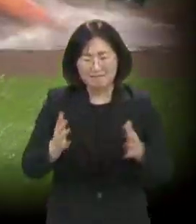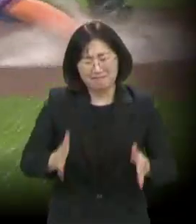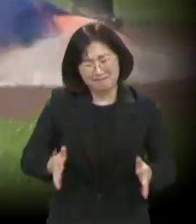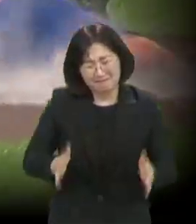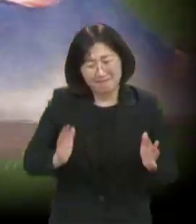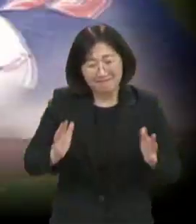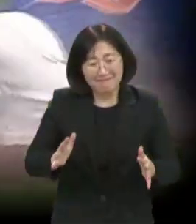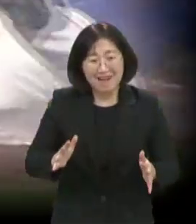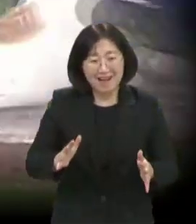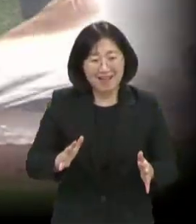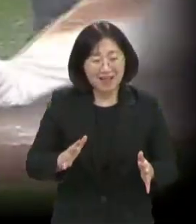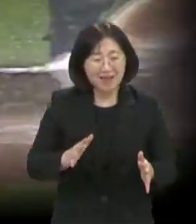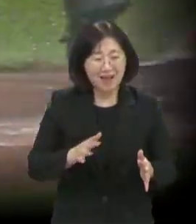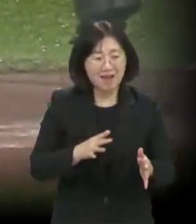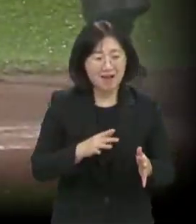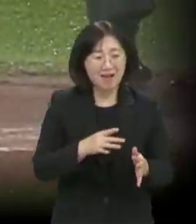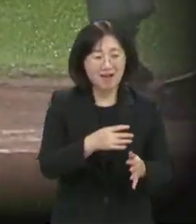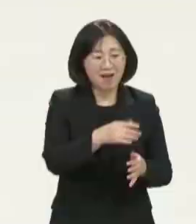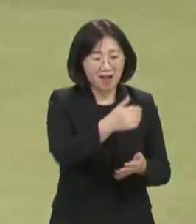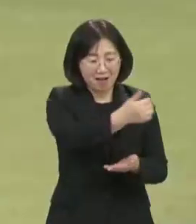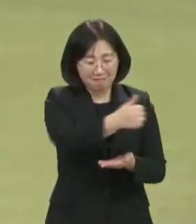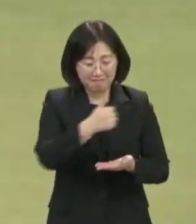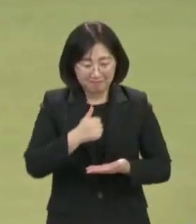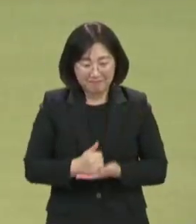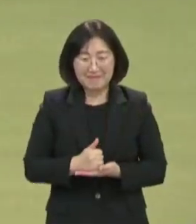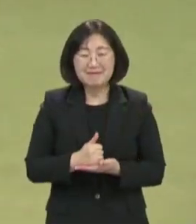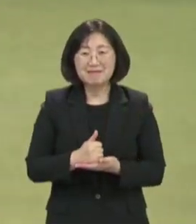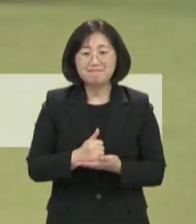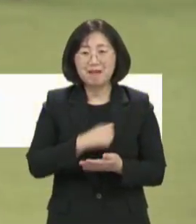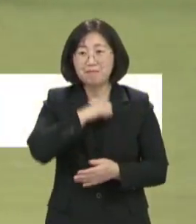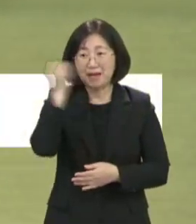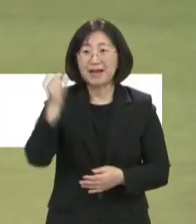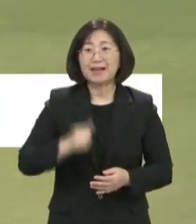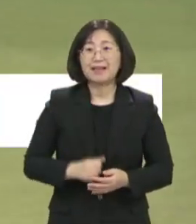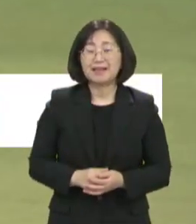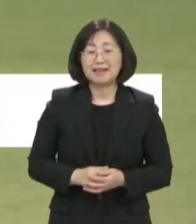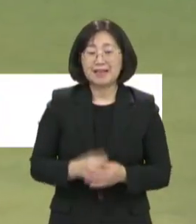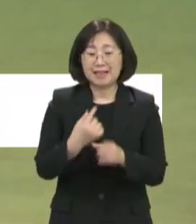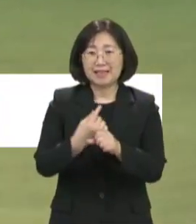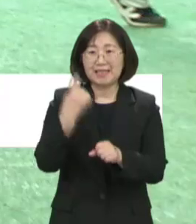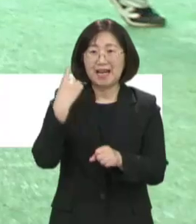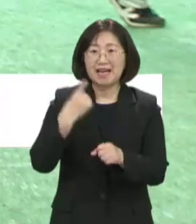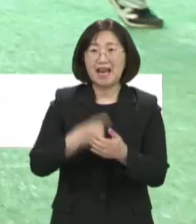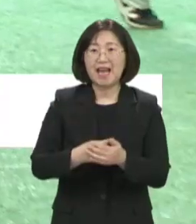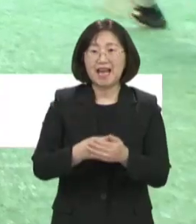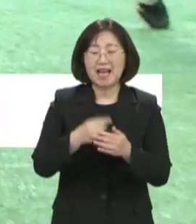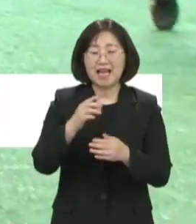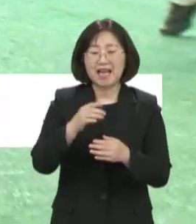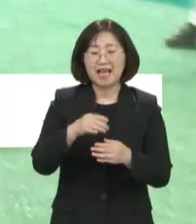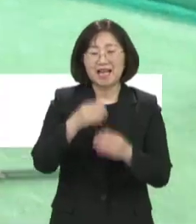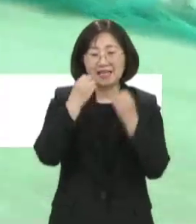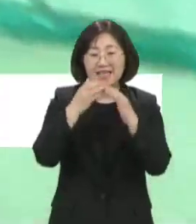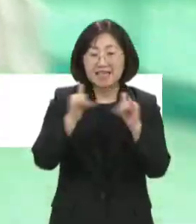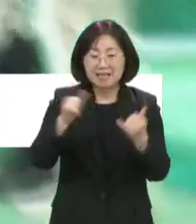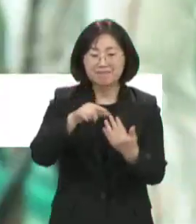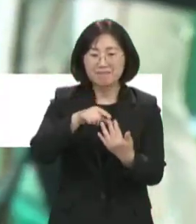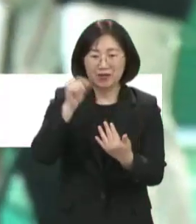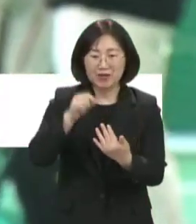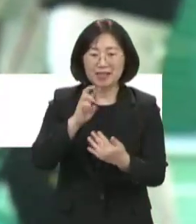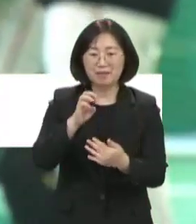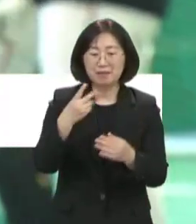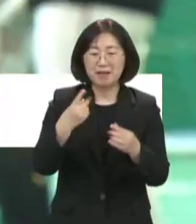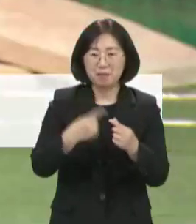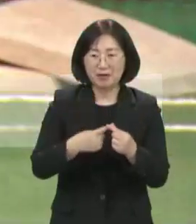슬라이딩으로 홈까지 단숨에 파고듭니다. 지난해 겨울 신인 드래프트에서 전체 31순위로 한화 유니폼을 입으며